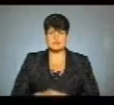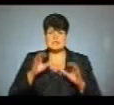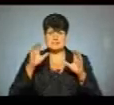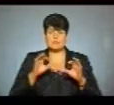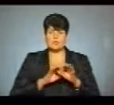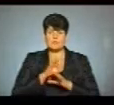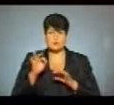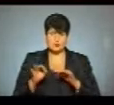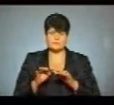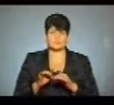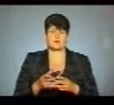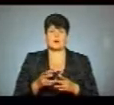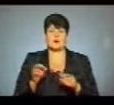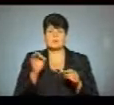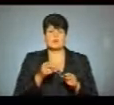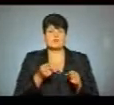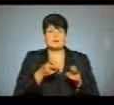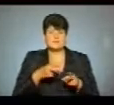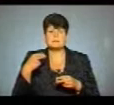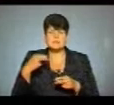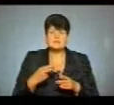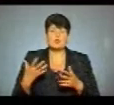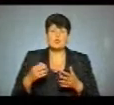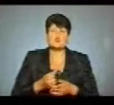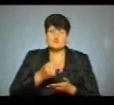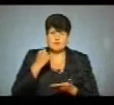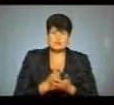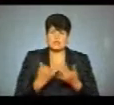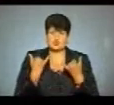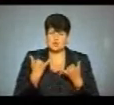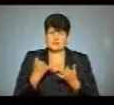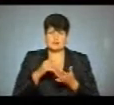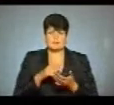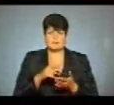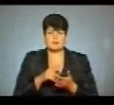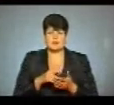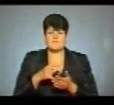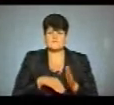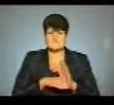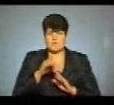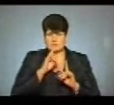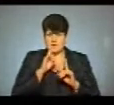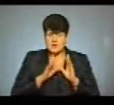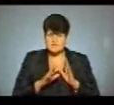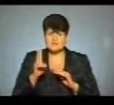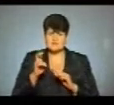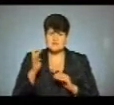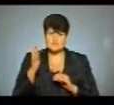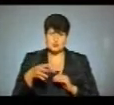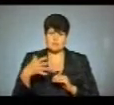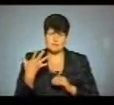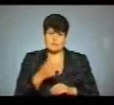Законопроєкт про імпічмент ухвалила сьогодні Верховна Рада. Документ підтримали 245 народних депутатів. Усі депутати